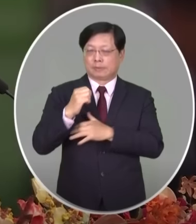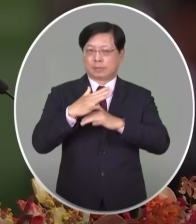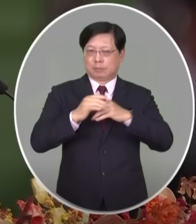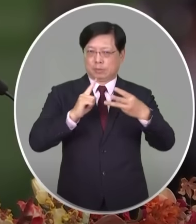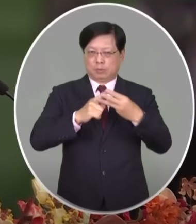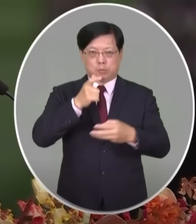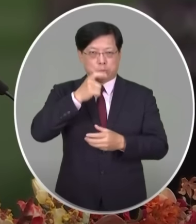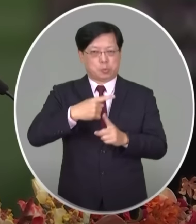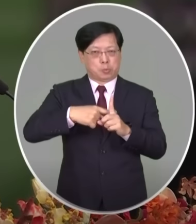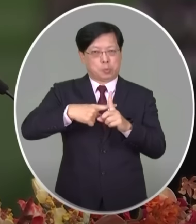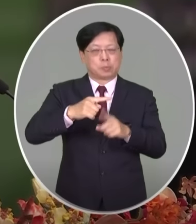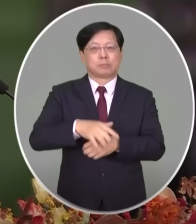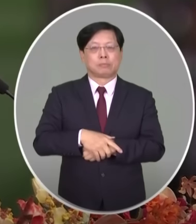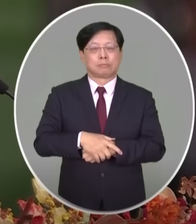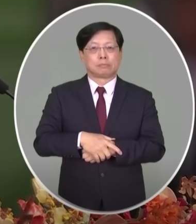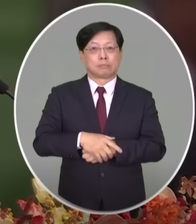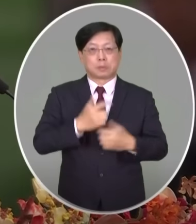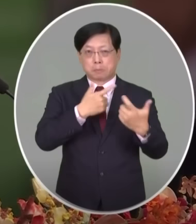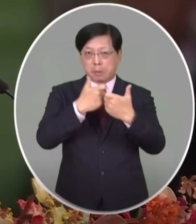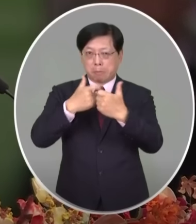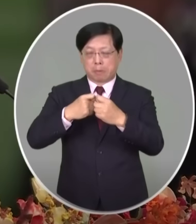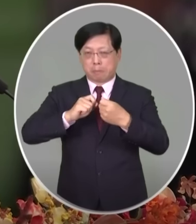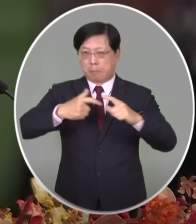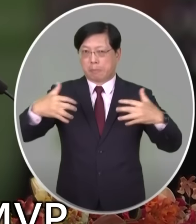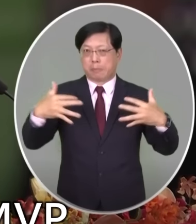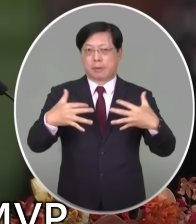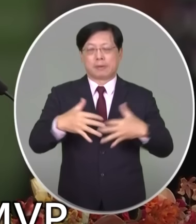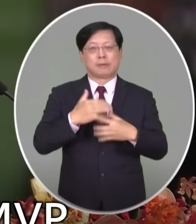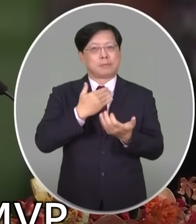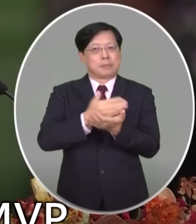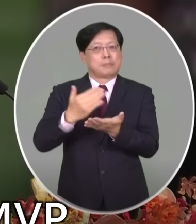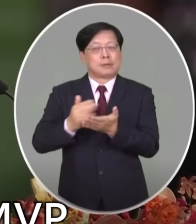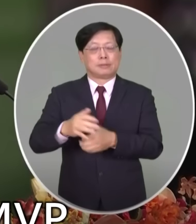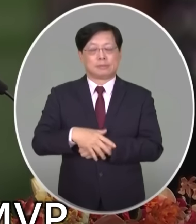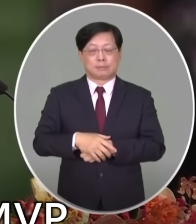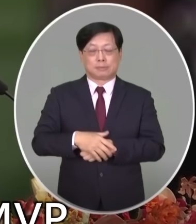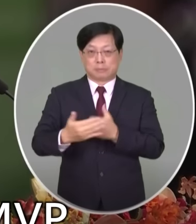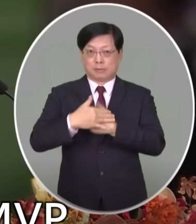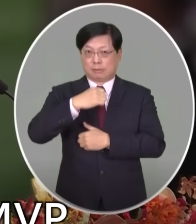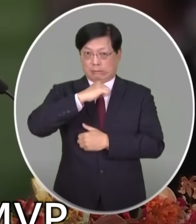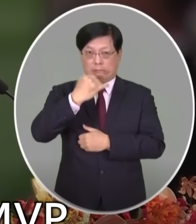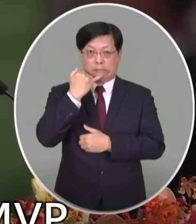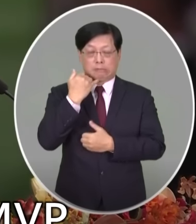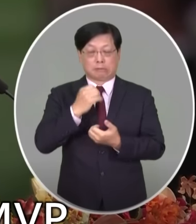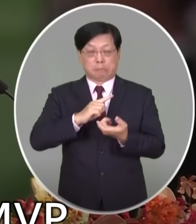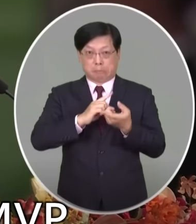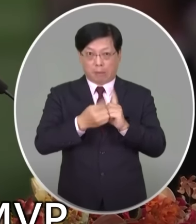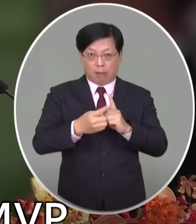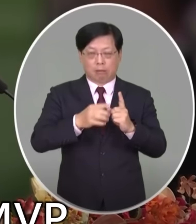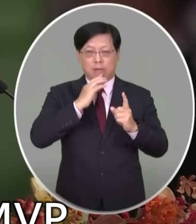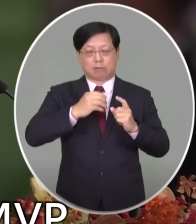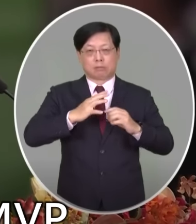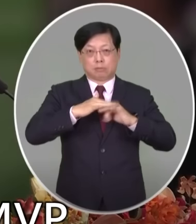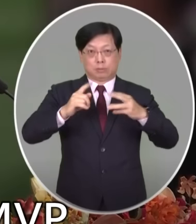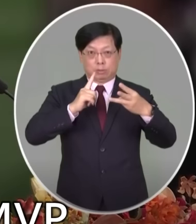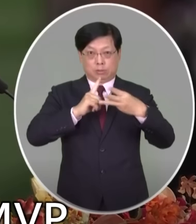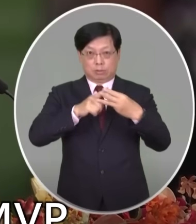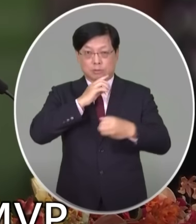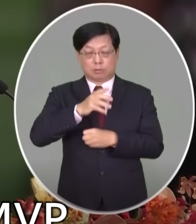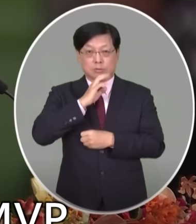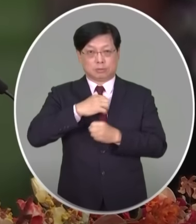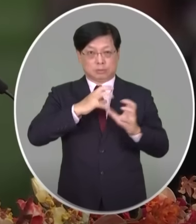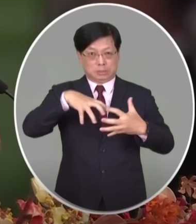韧性，因应各项挑战，让台湾成为民主世界的